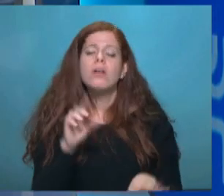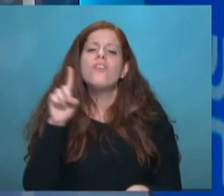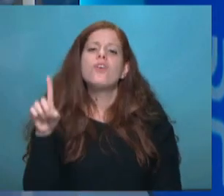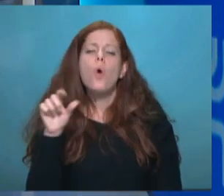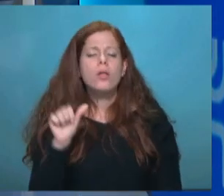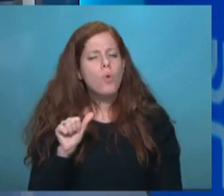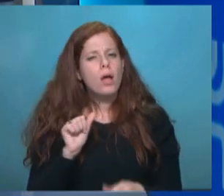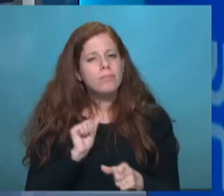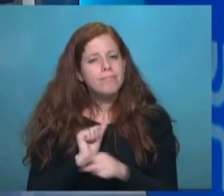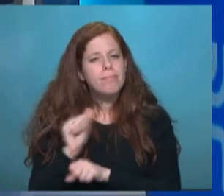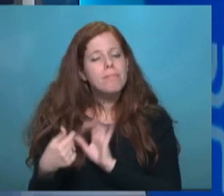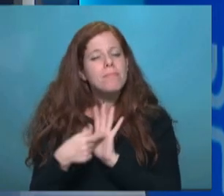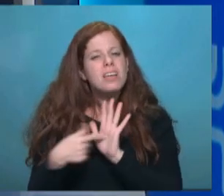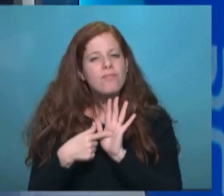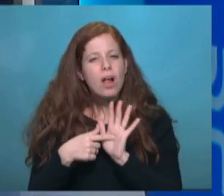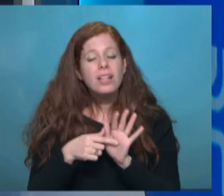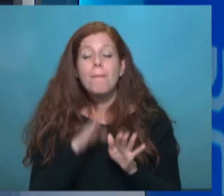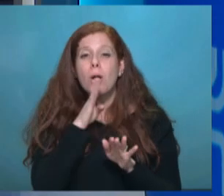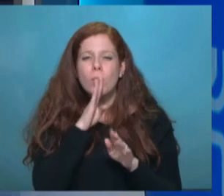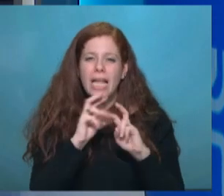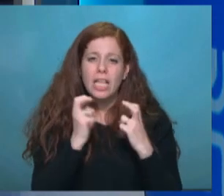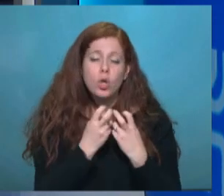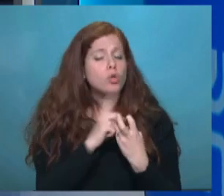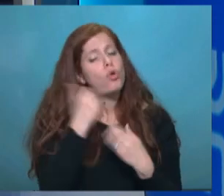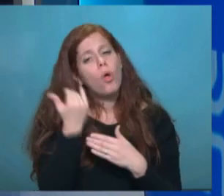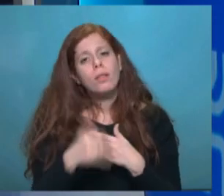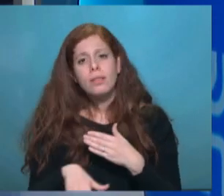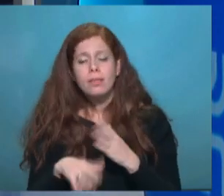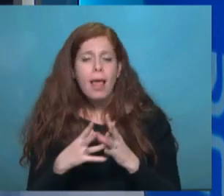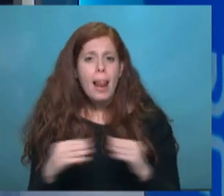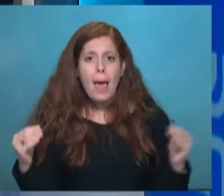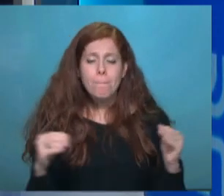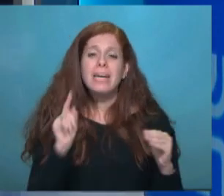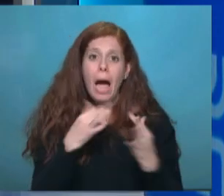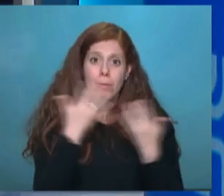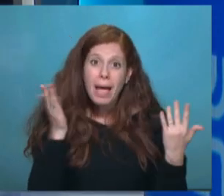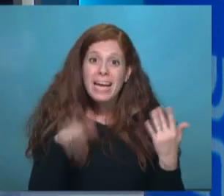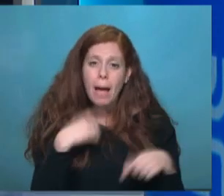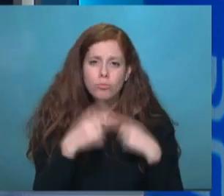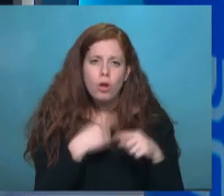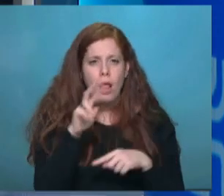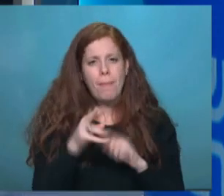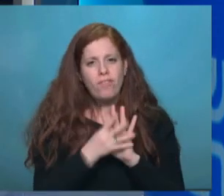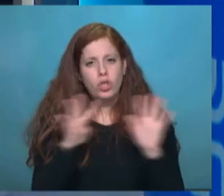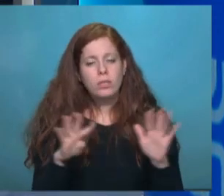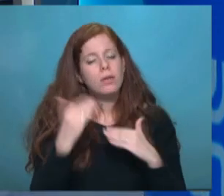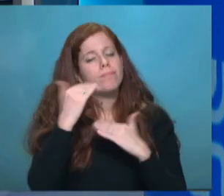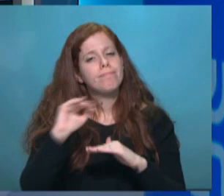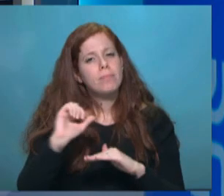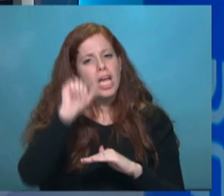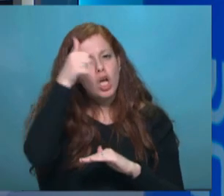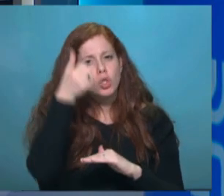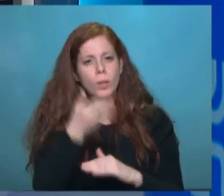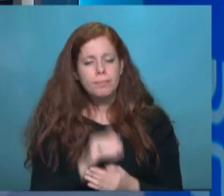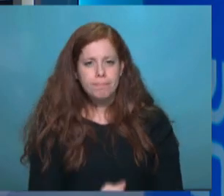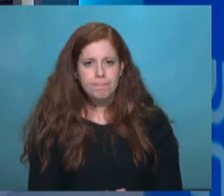בעקבות השסע הדתי שלא עבר מהעולם, כך מתברר, גם ב-2019. הנה הפרק הראשון, תחקיר ירון